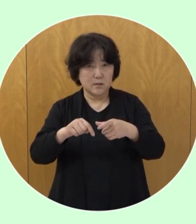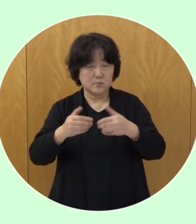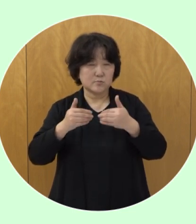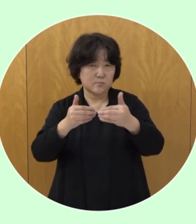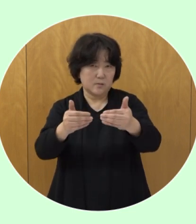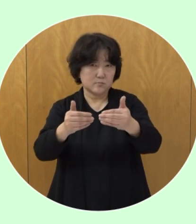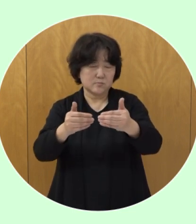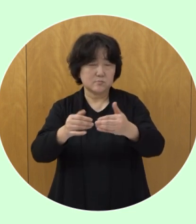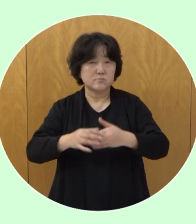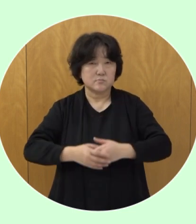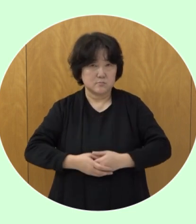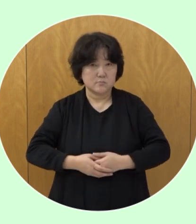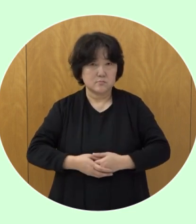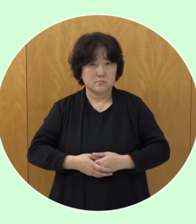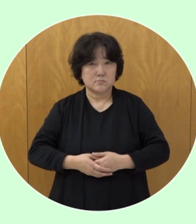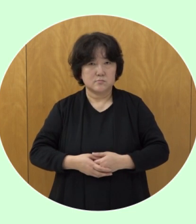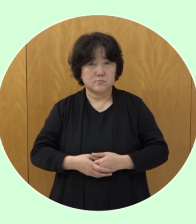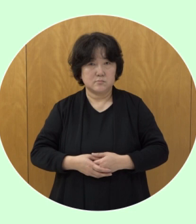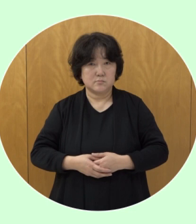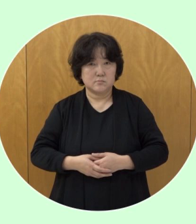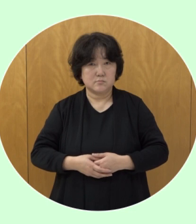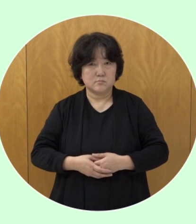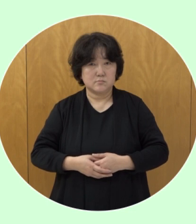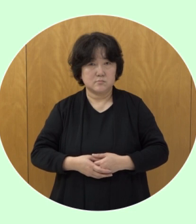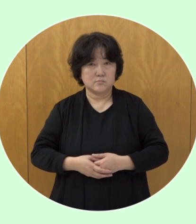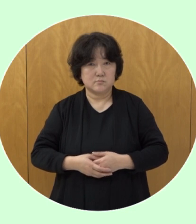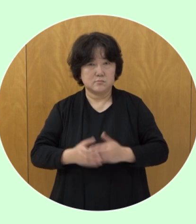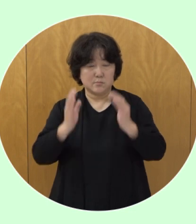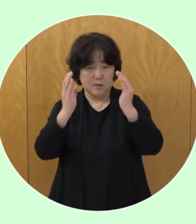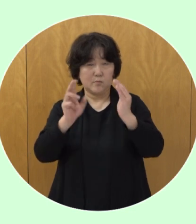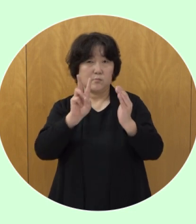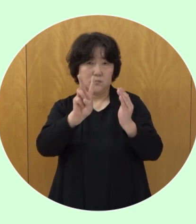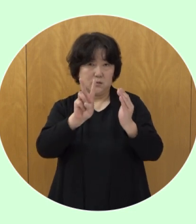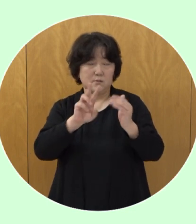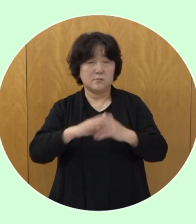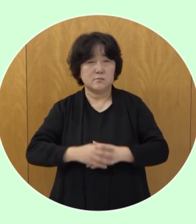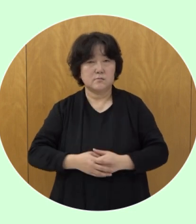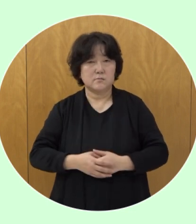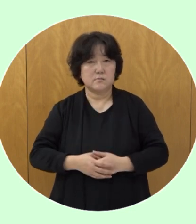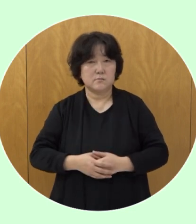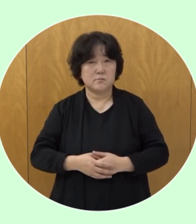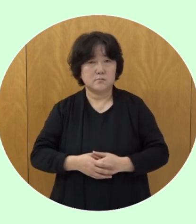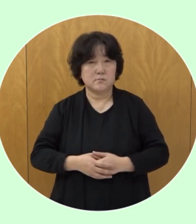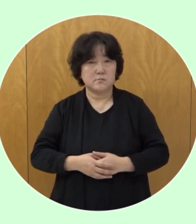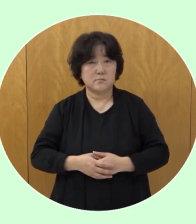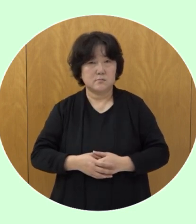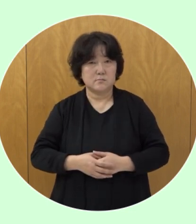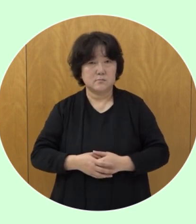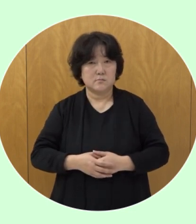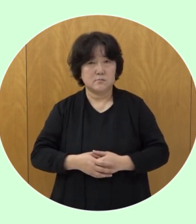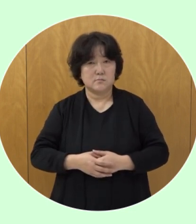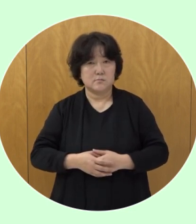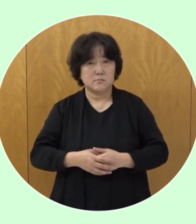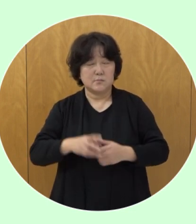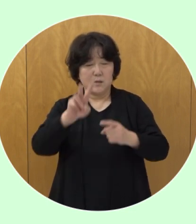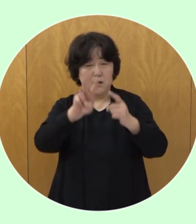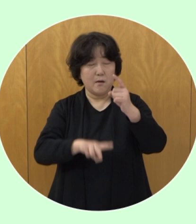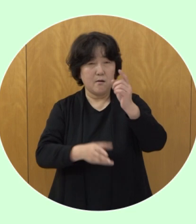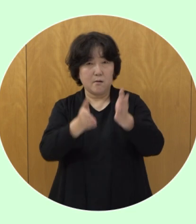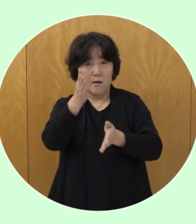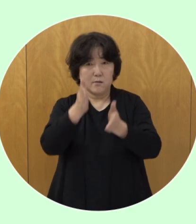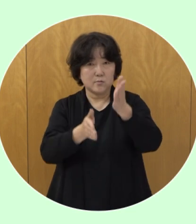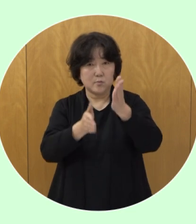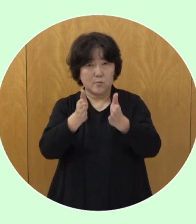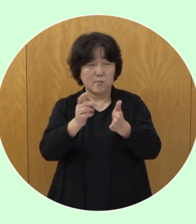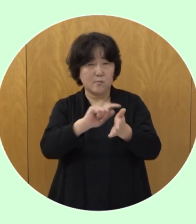でございます。両括弧には、恒常的な生活介護の負担に加え、物